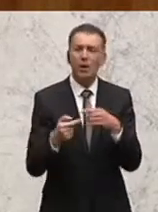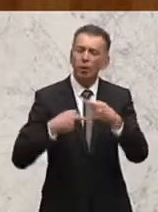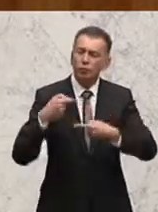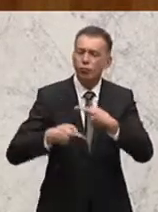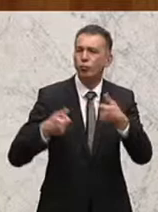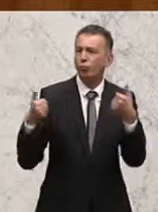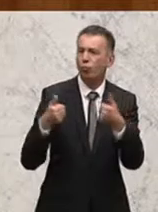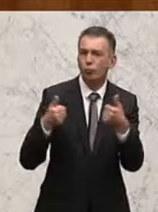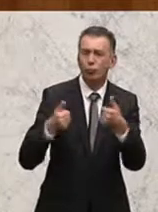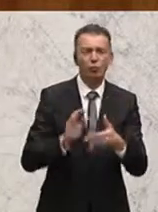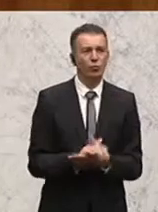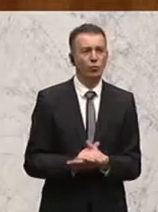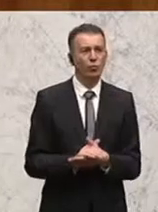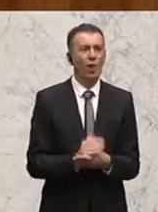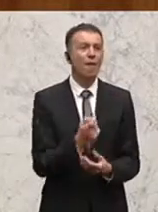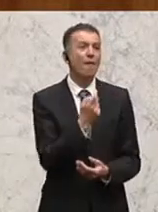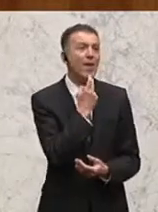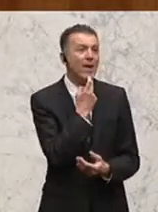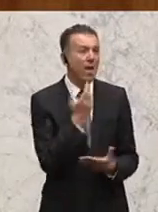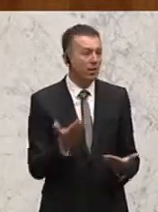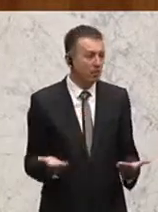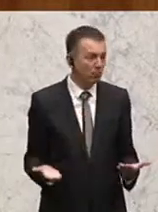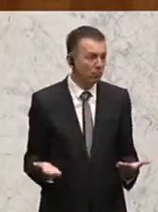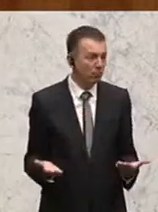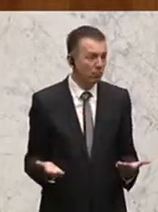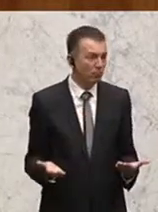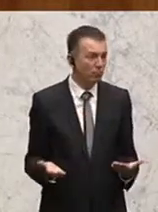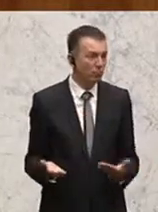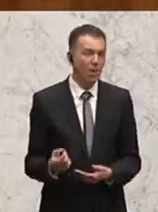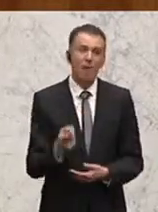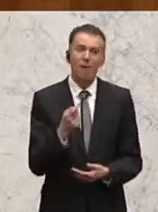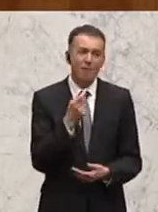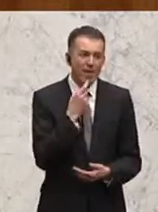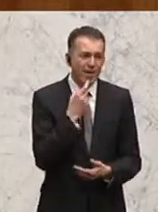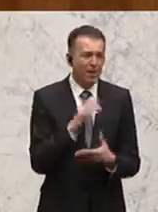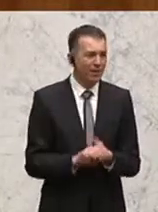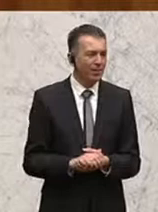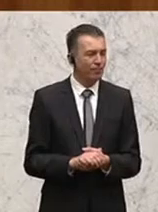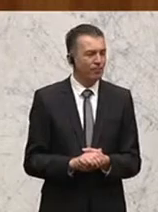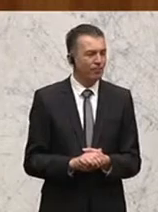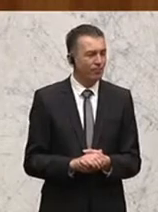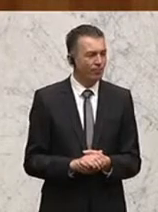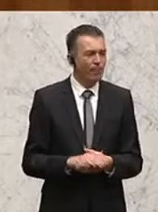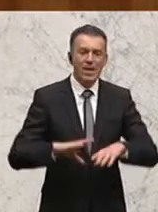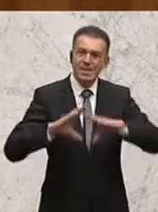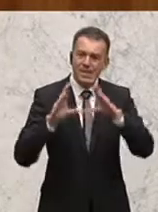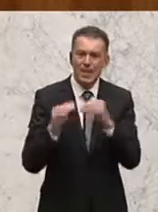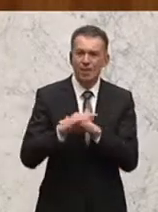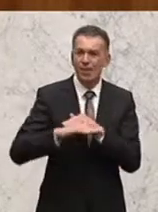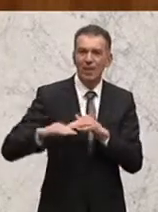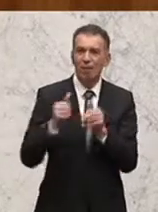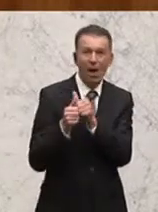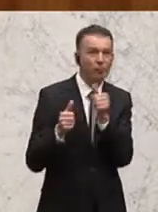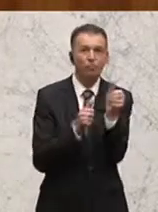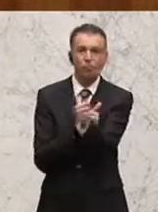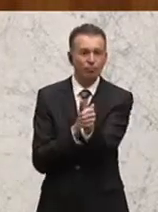funktioniert haben, Finnland momentan, obwohl sie in sämtlichen Kategorien deutlich vor uns